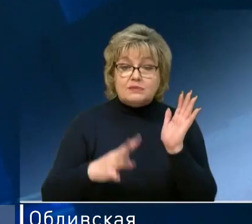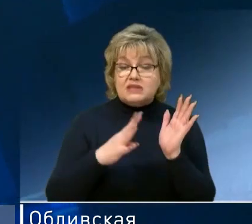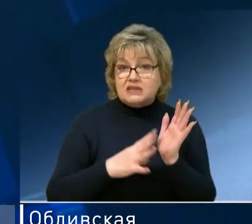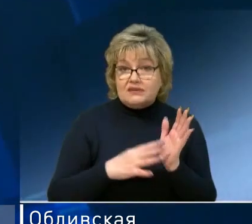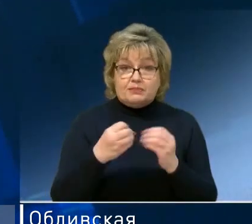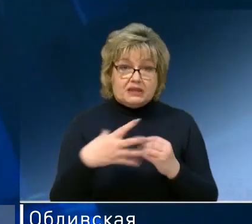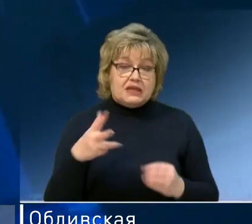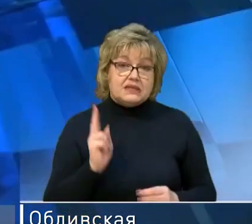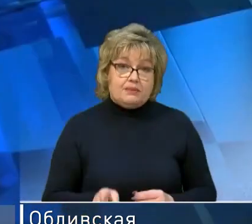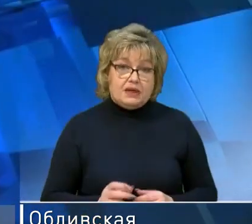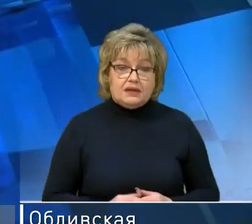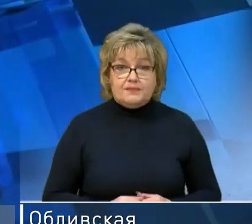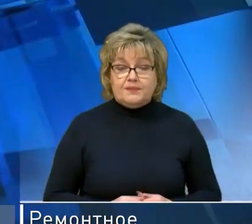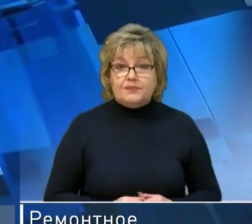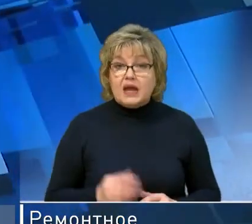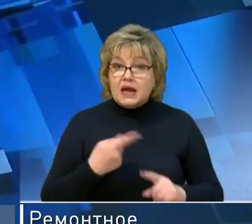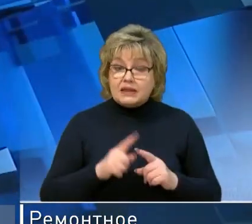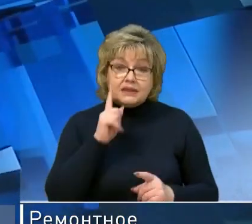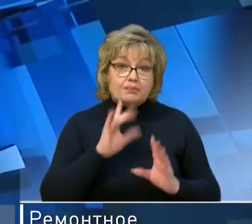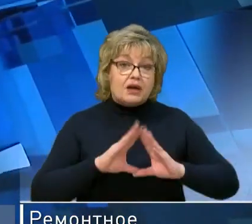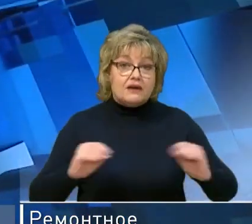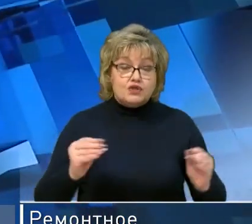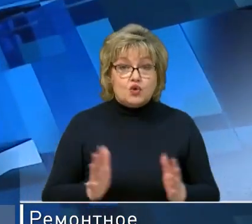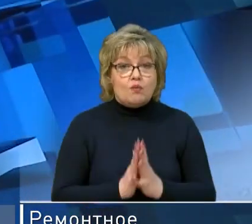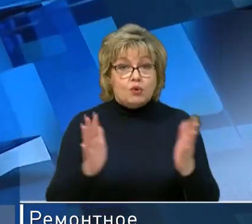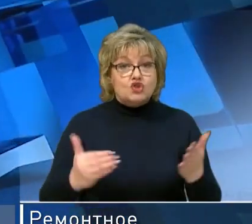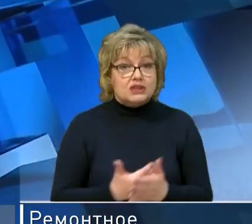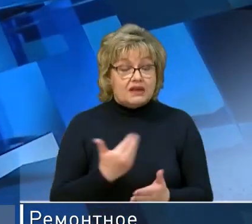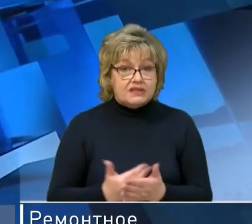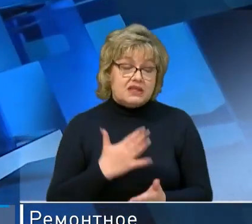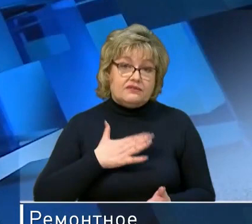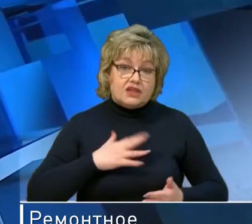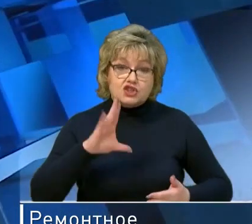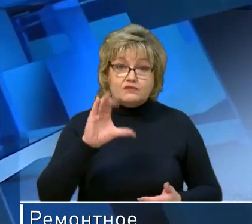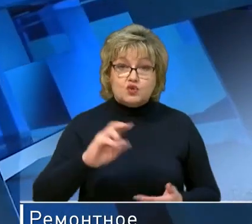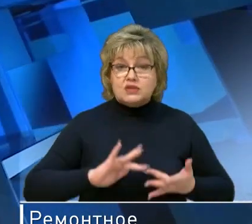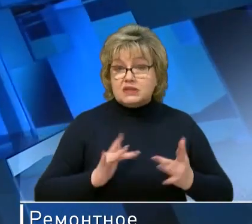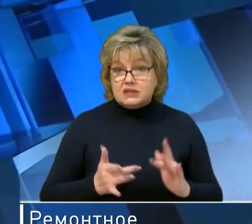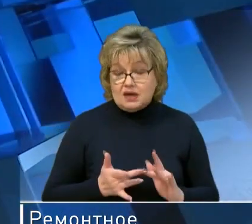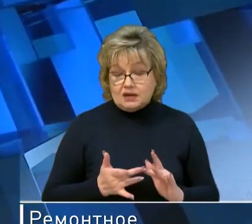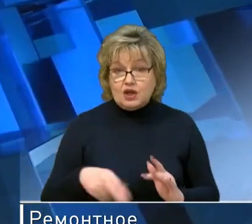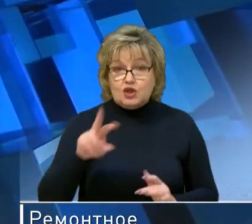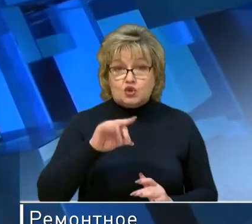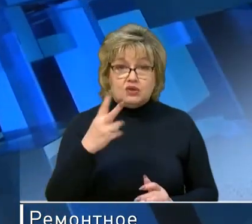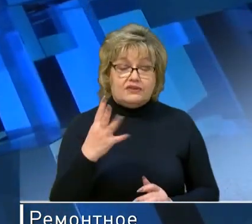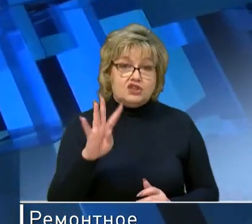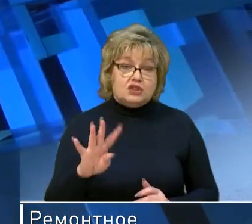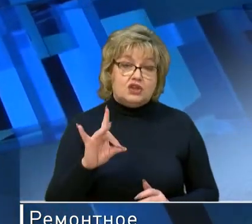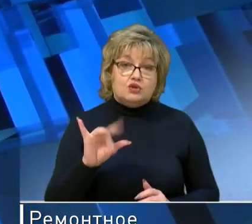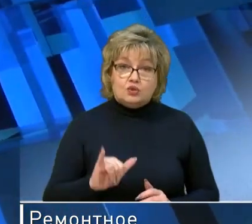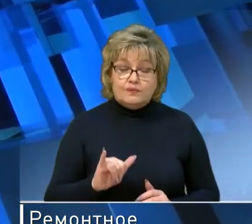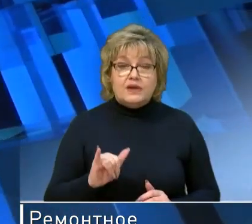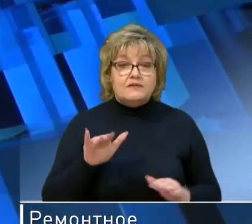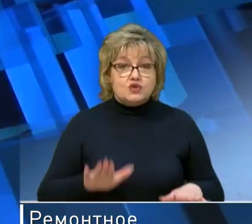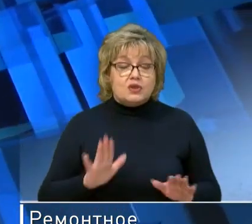рублей 15 копеек. На этом пока все. Еще больше новостей в наших социальных сетях и на сайте don24.ru.